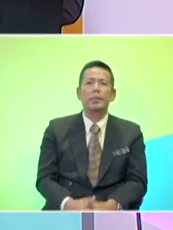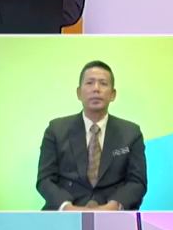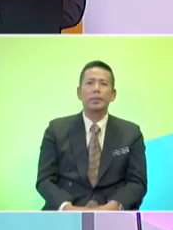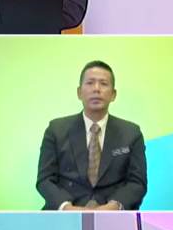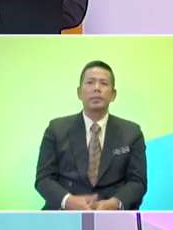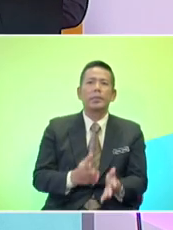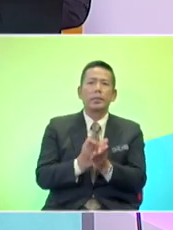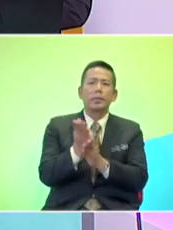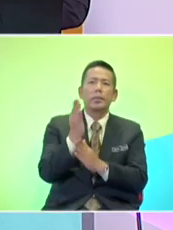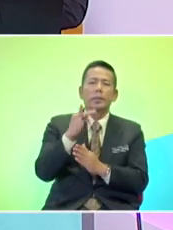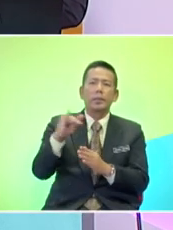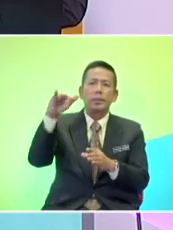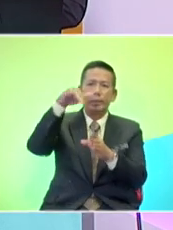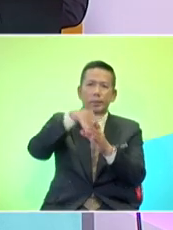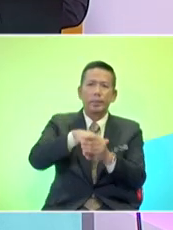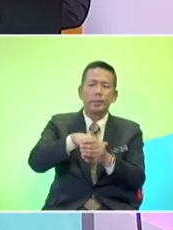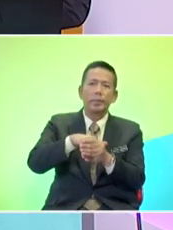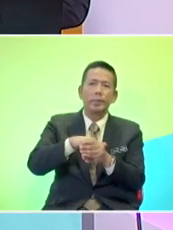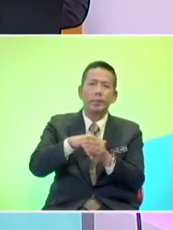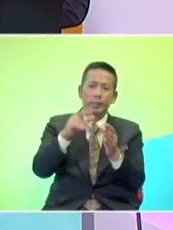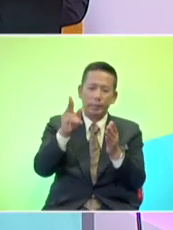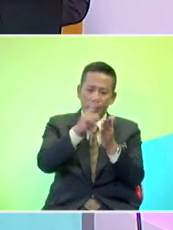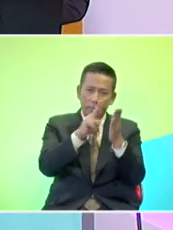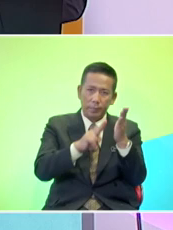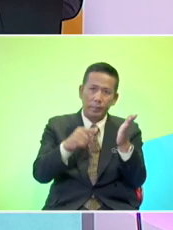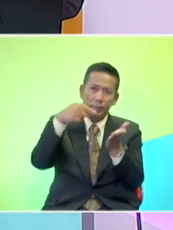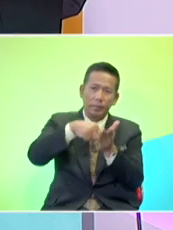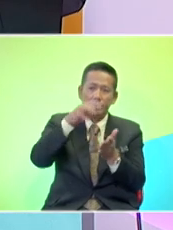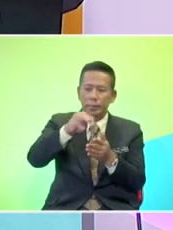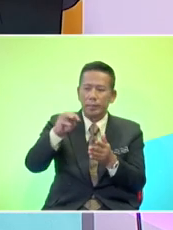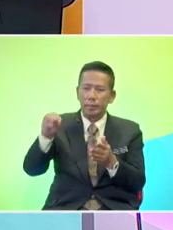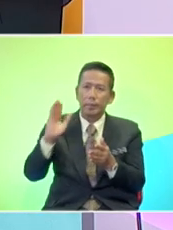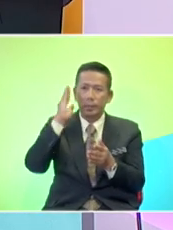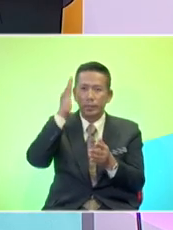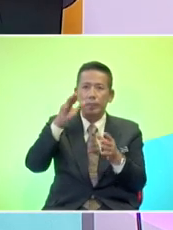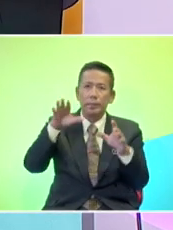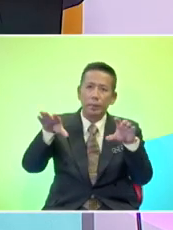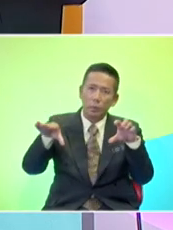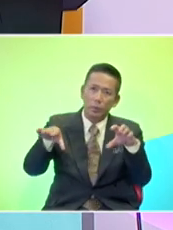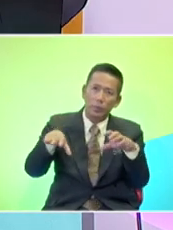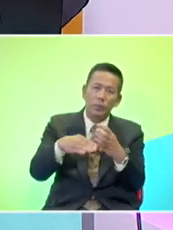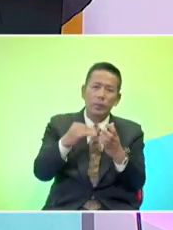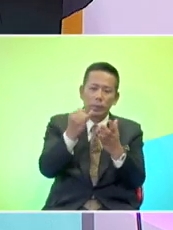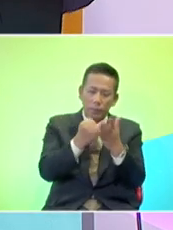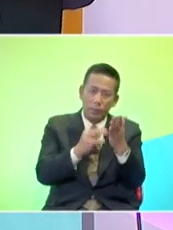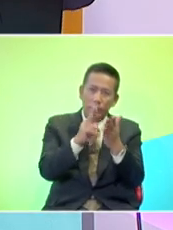seterusnya dalam ekspresi seni dalam seni ukiran nih murid-murid akan menghasilkan produk seni ukiran